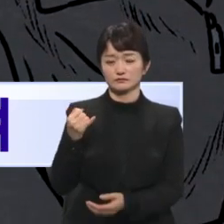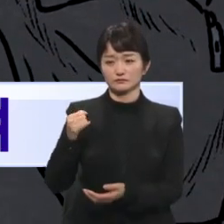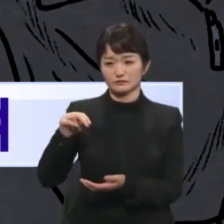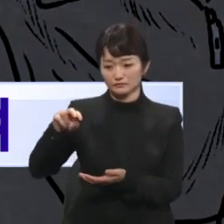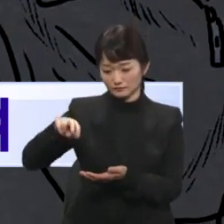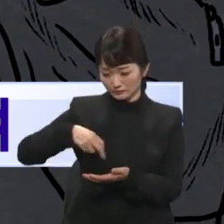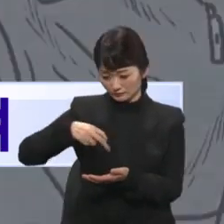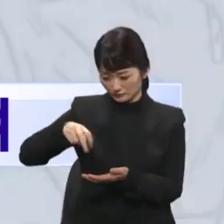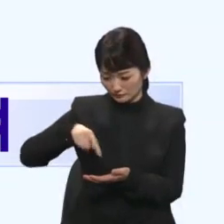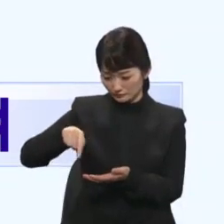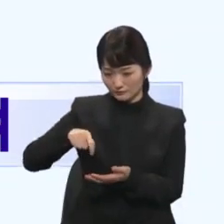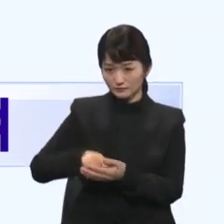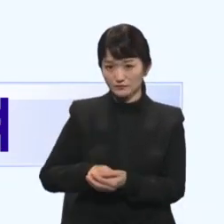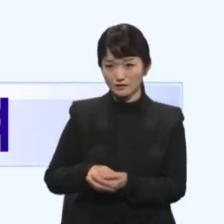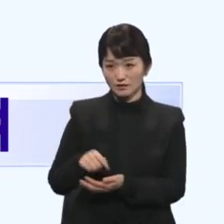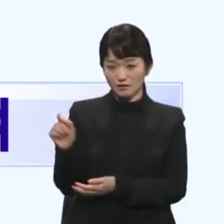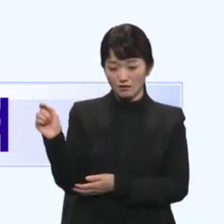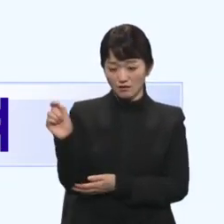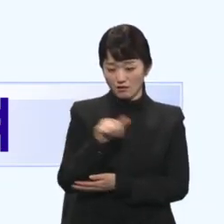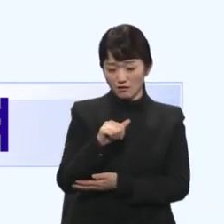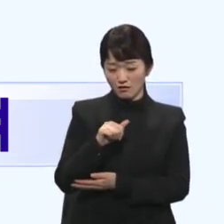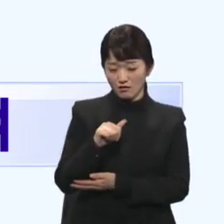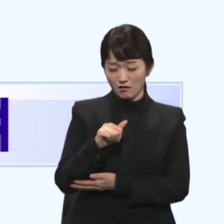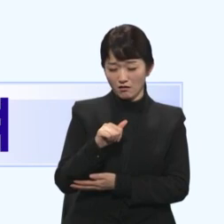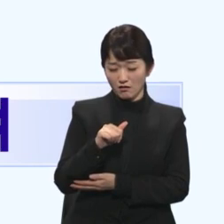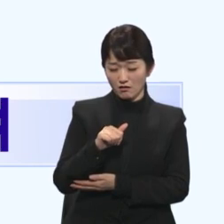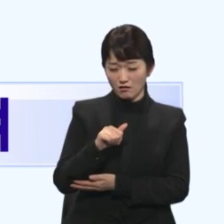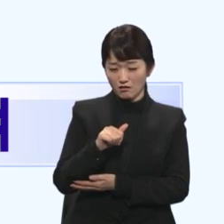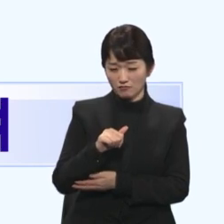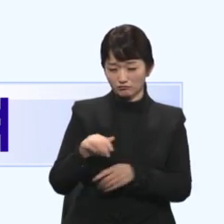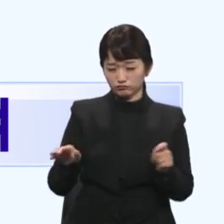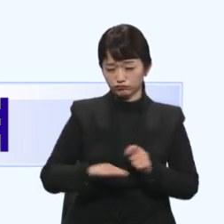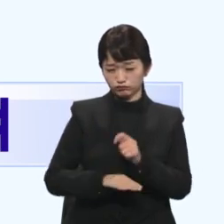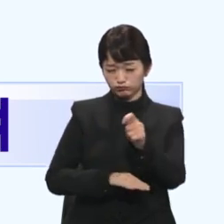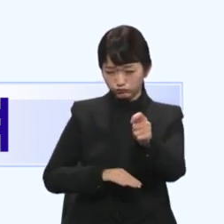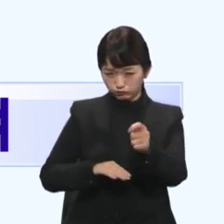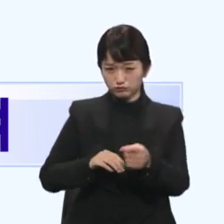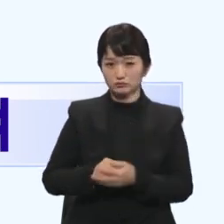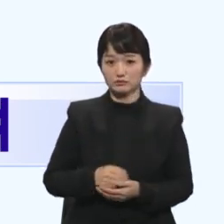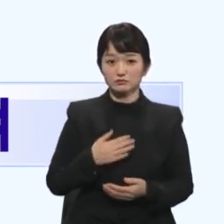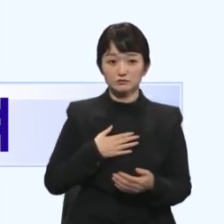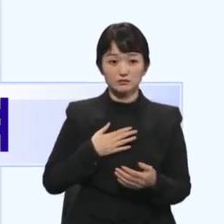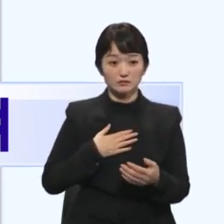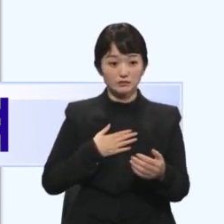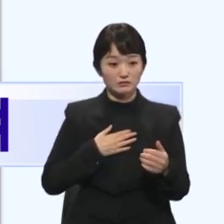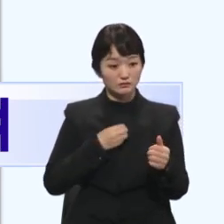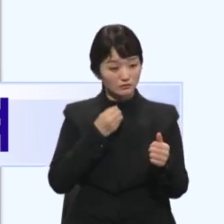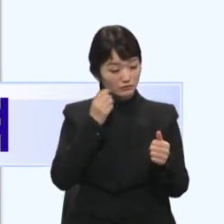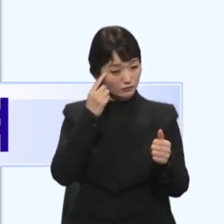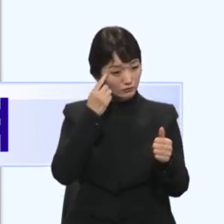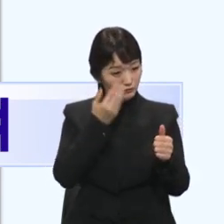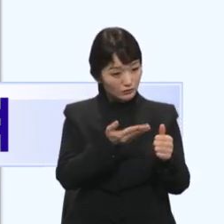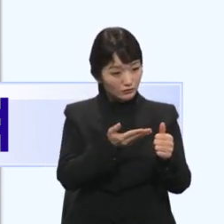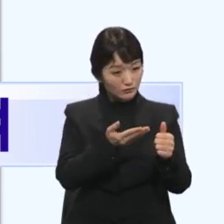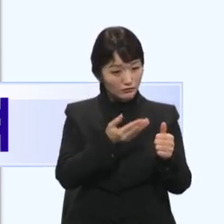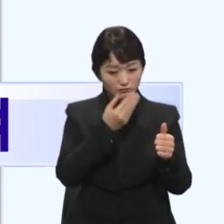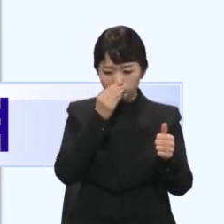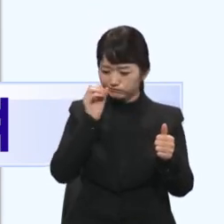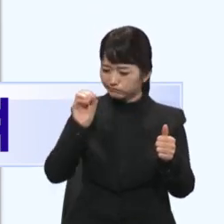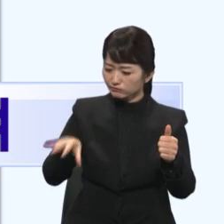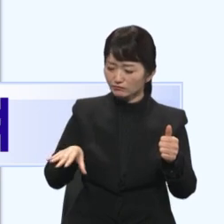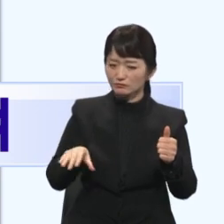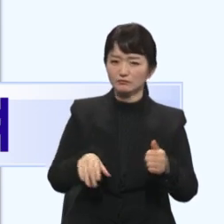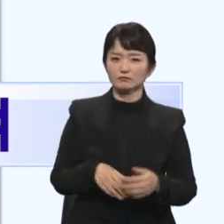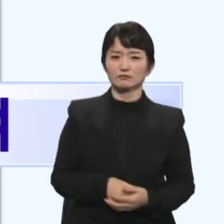빨리 달려 이런 말을 이제 남자친구에게 하기도 하고가 말 걸었는데 무시해 이제 이런 상황을